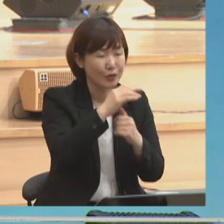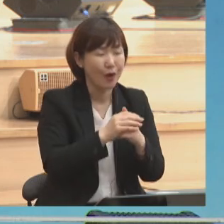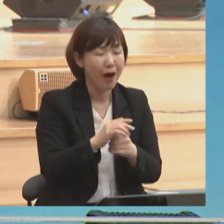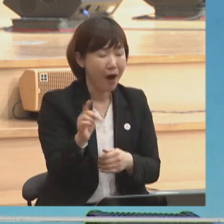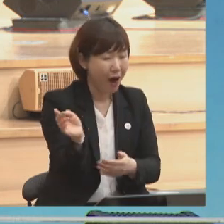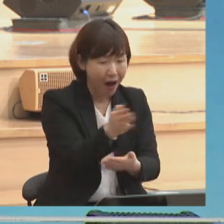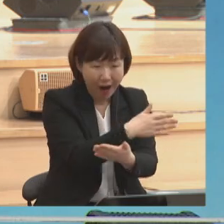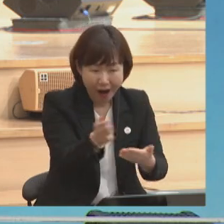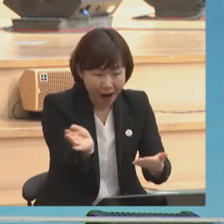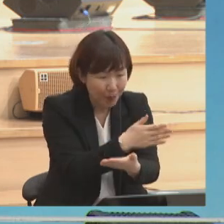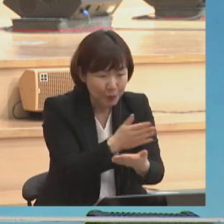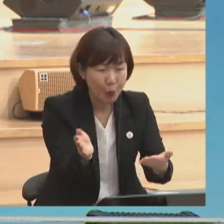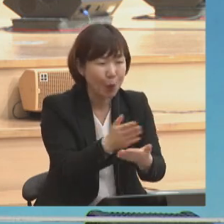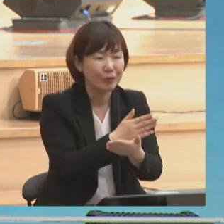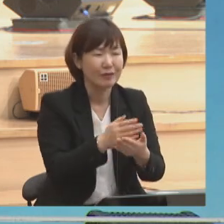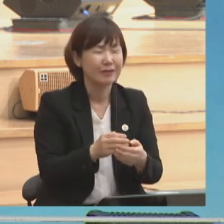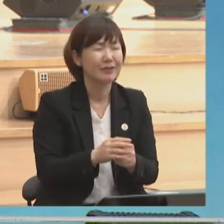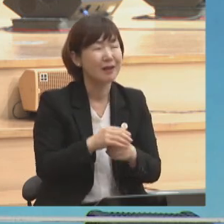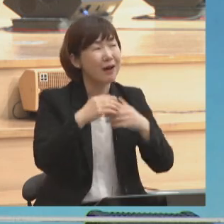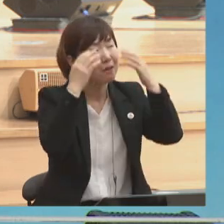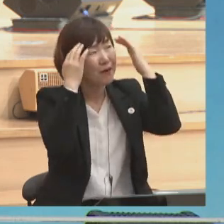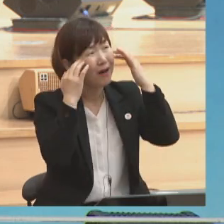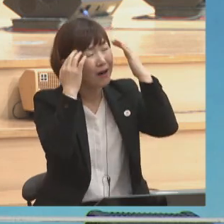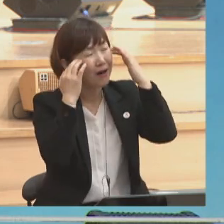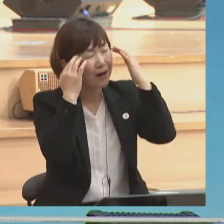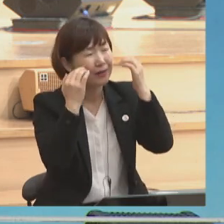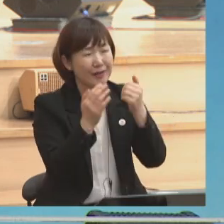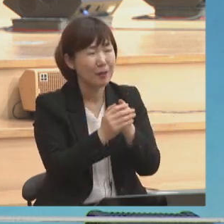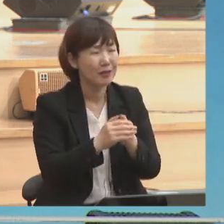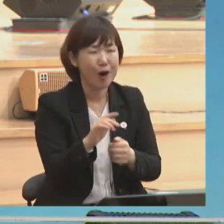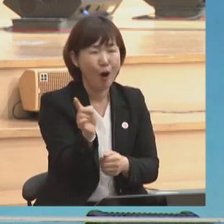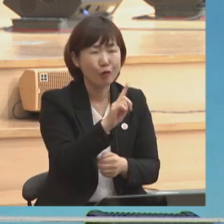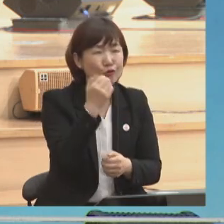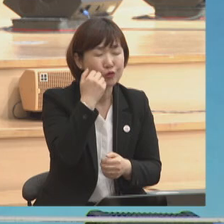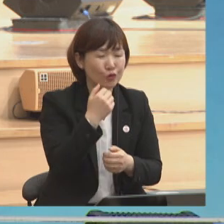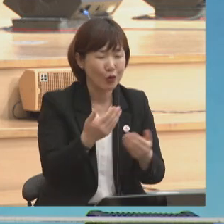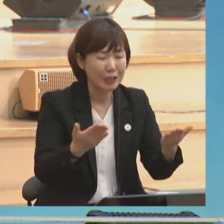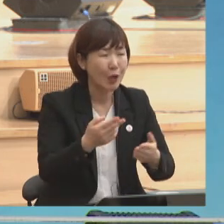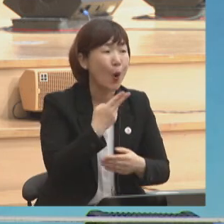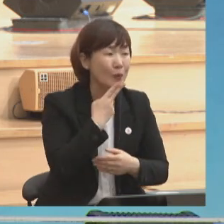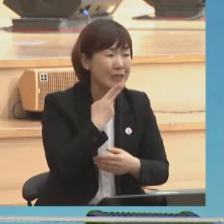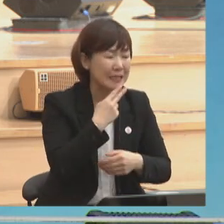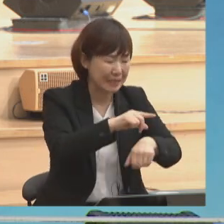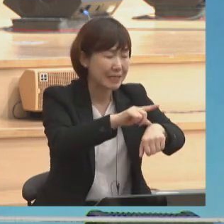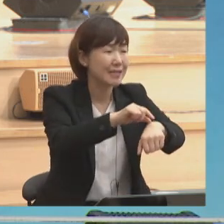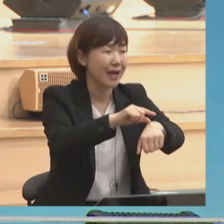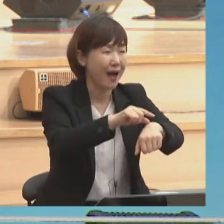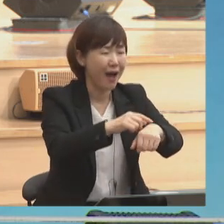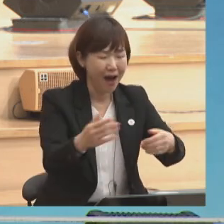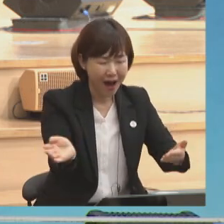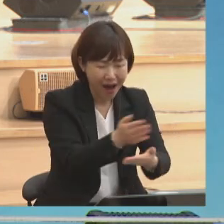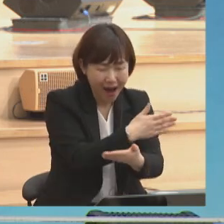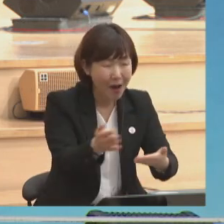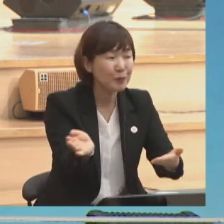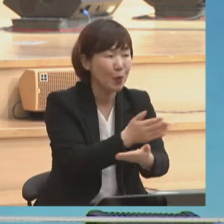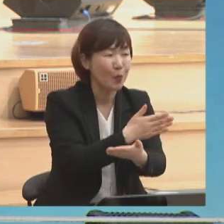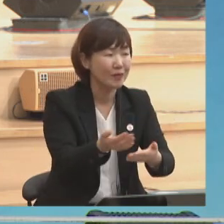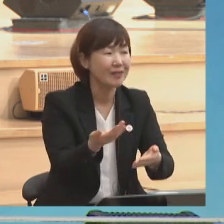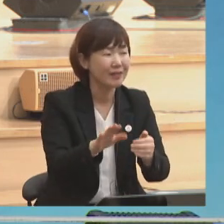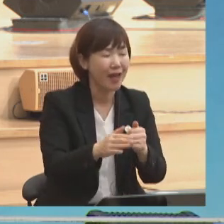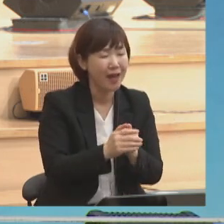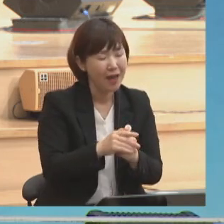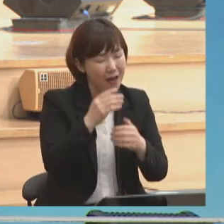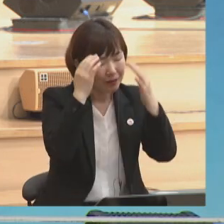그 기온으로 보면, 그 기후로 보면 정오에는 아무도 일하지 않는데 왜 여인은 아무도 일하지 않는 이 정오에 그것도